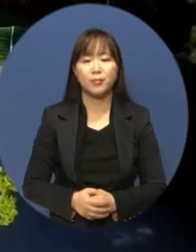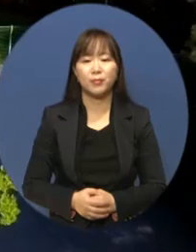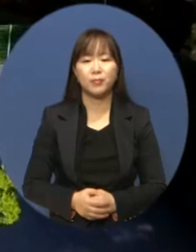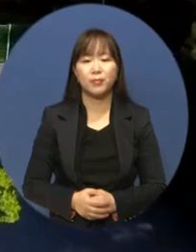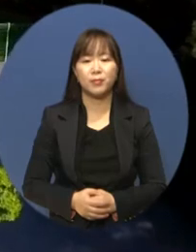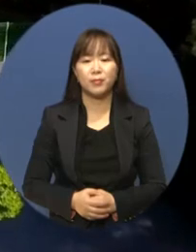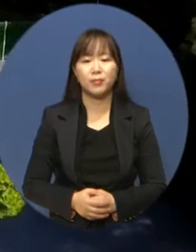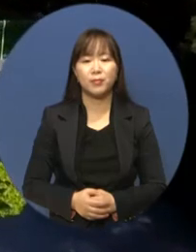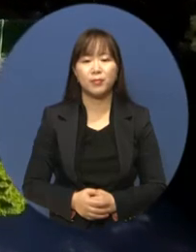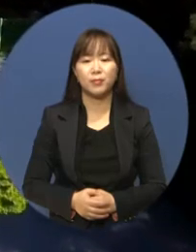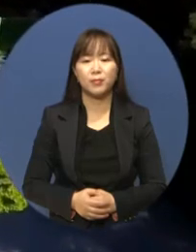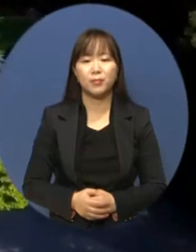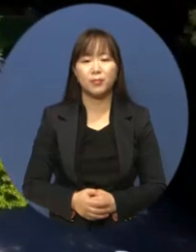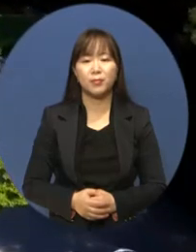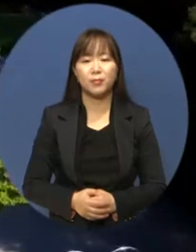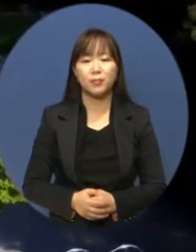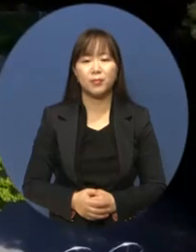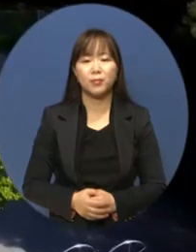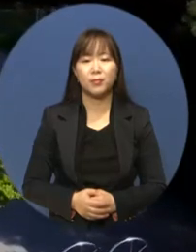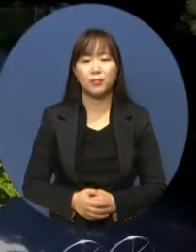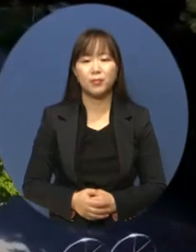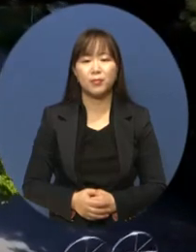복지 tv 전북 방송 최정훈 이었읍니다